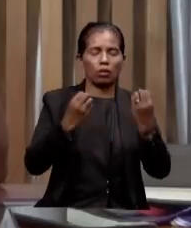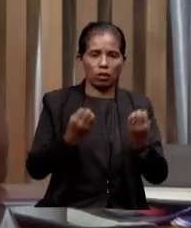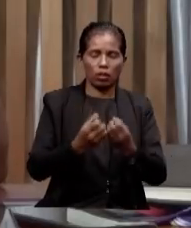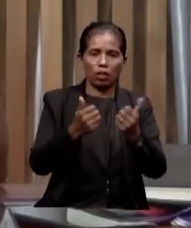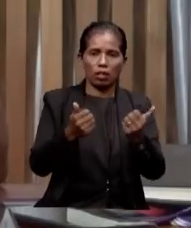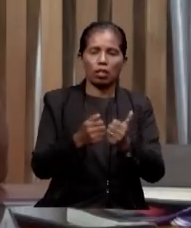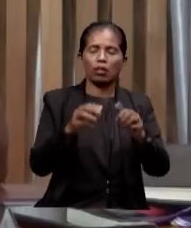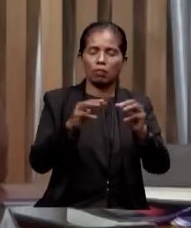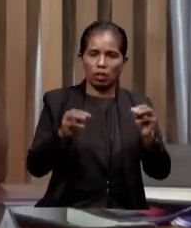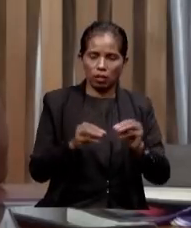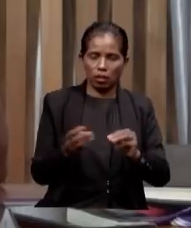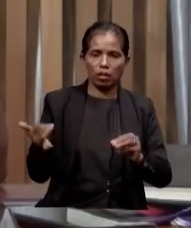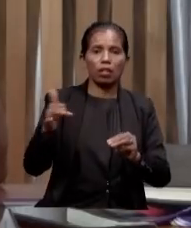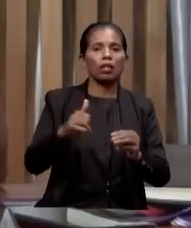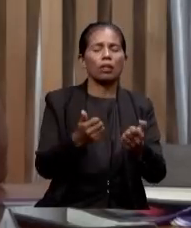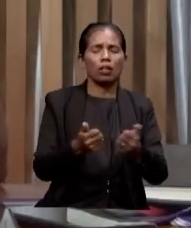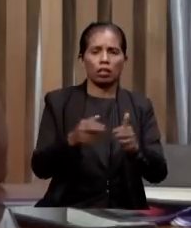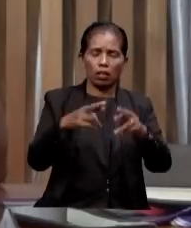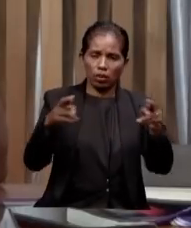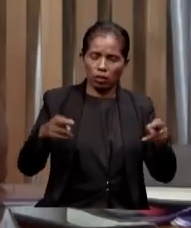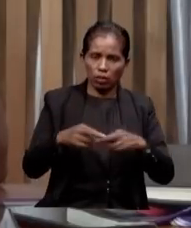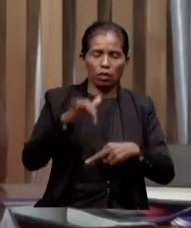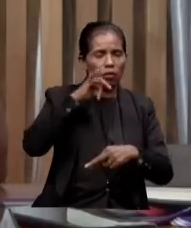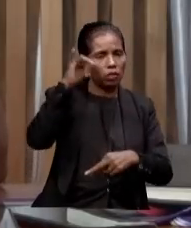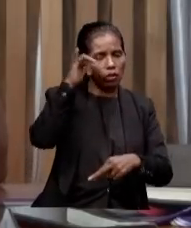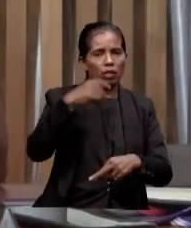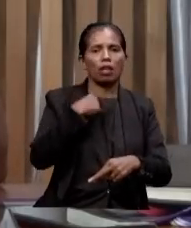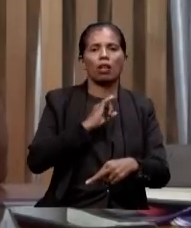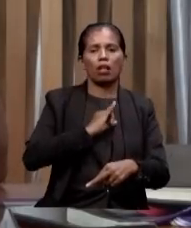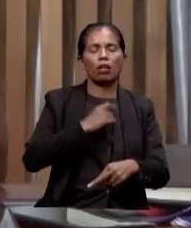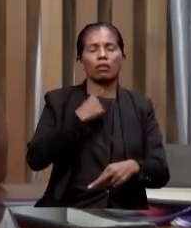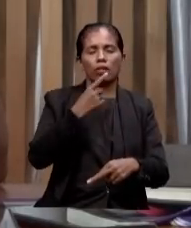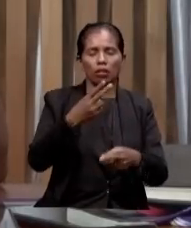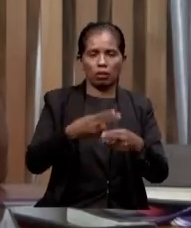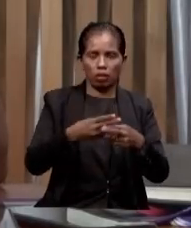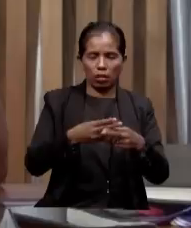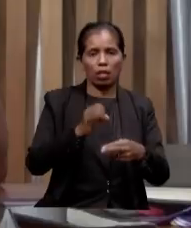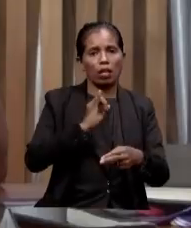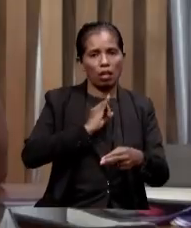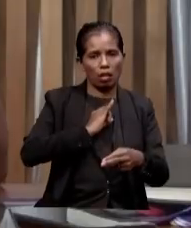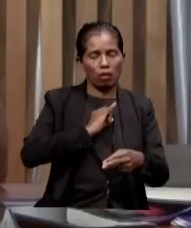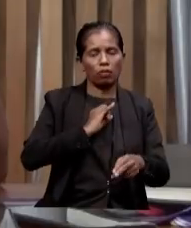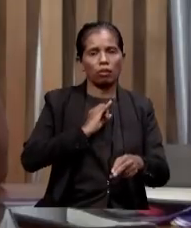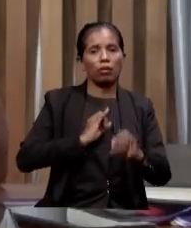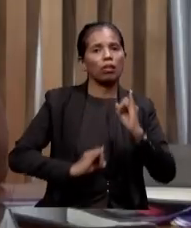arte marciais arte ritual se nebe maka hose ka temi naranene hau pessoalmente hau